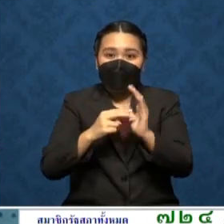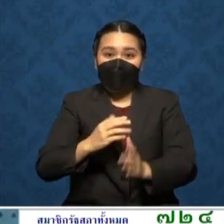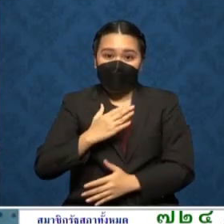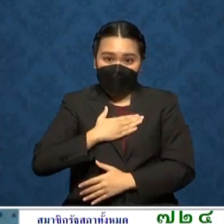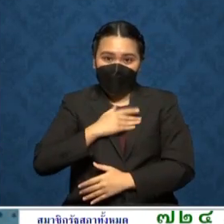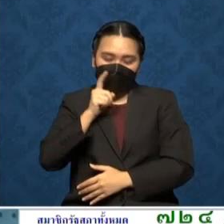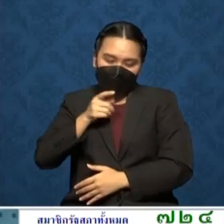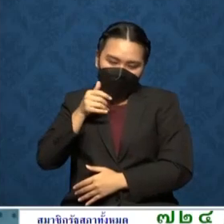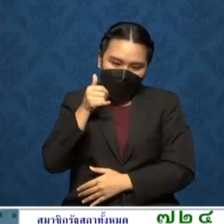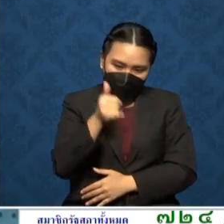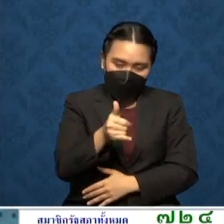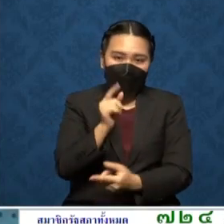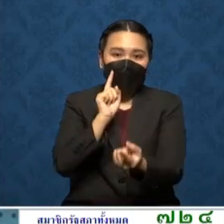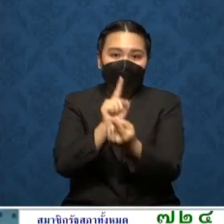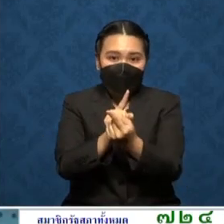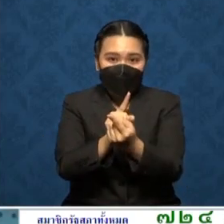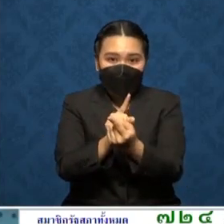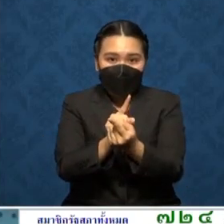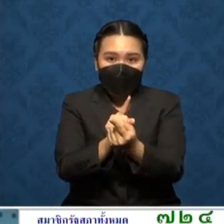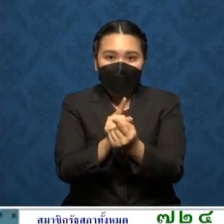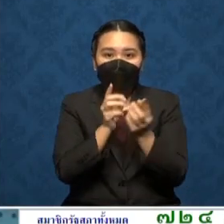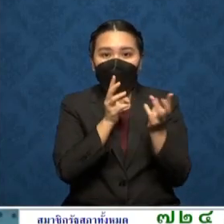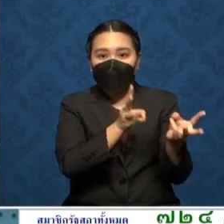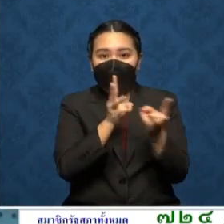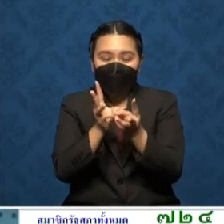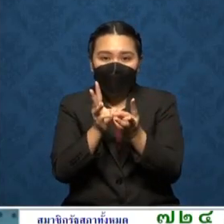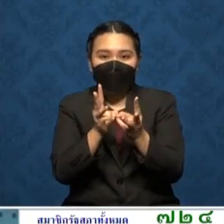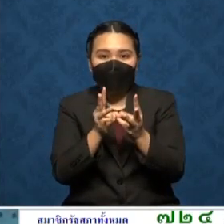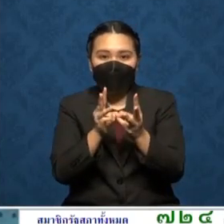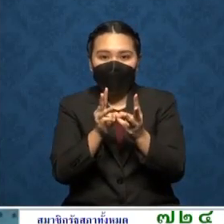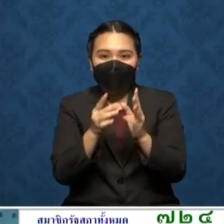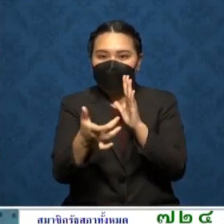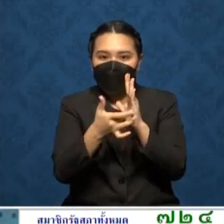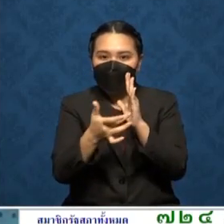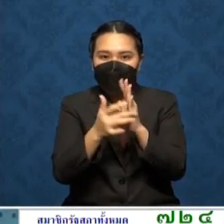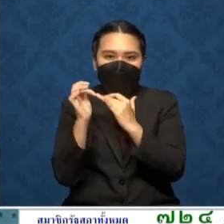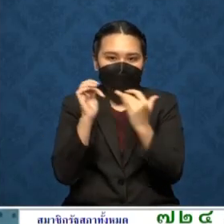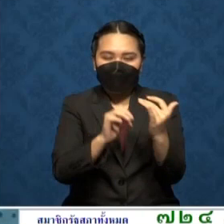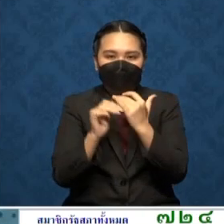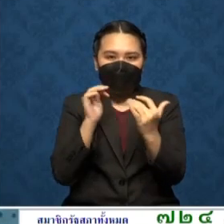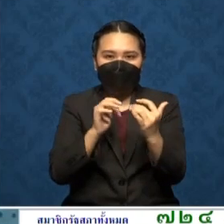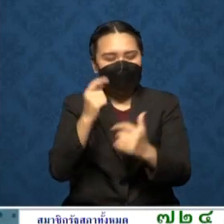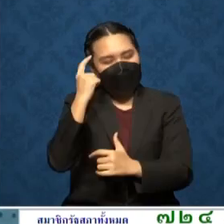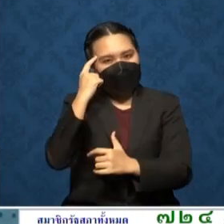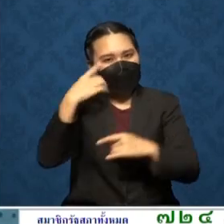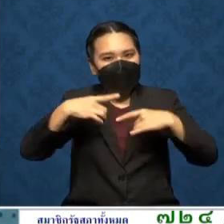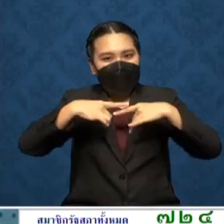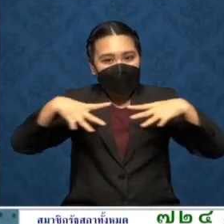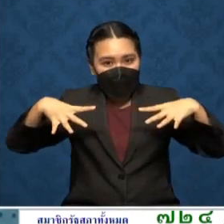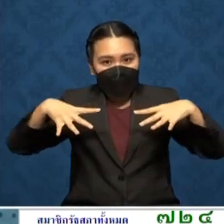ฏตัวจะใช้วิธีสื่อสารกันโดยทางอิเล็กทรอนิกส์นั้นยังไม่น่าจะเหมาะสมในเวล